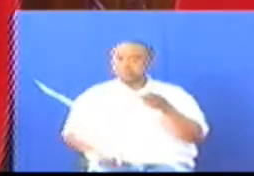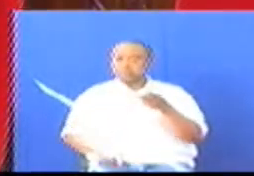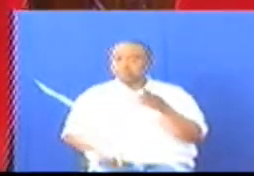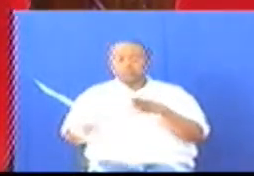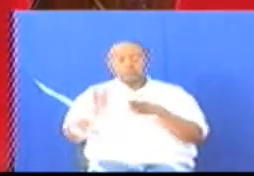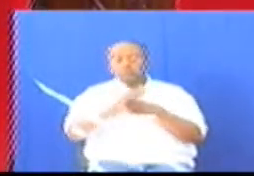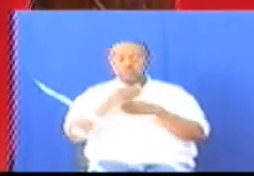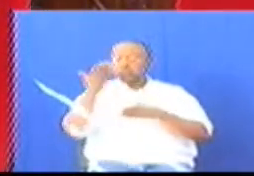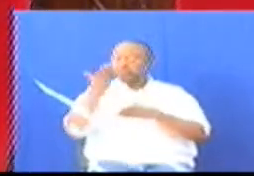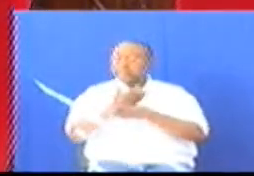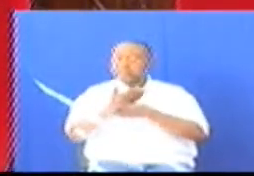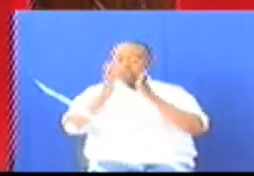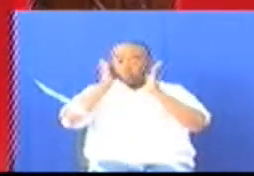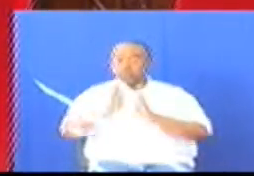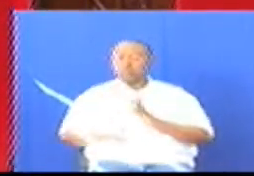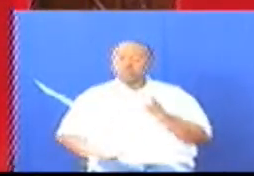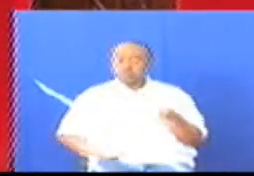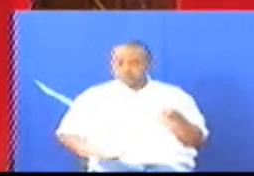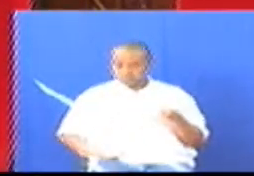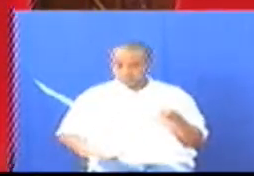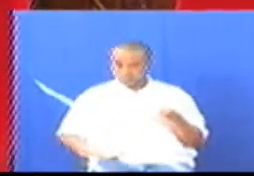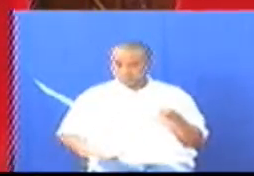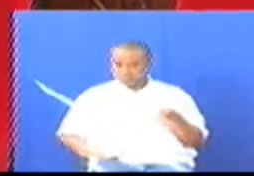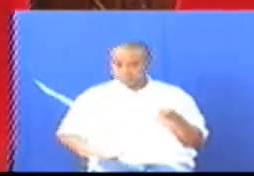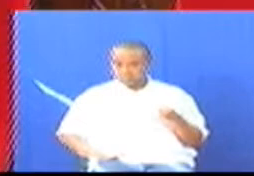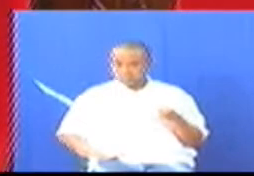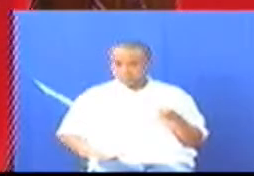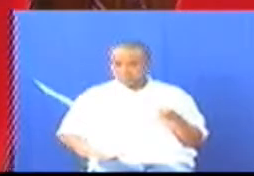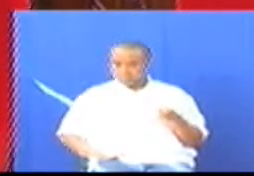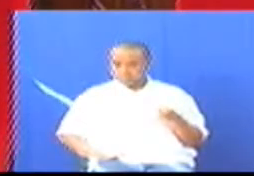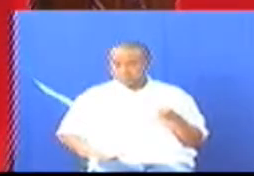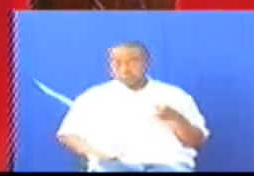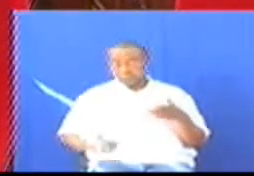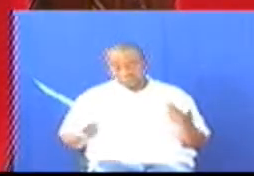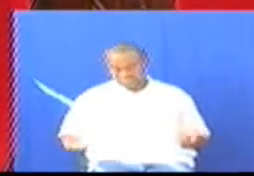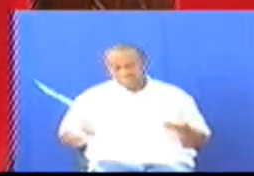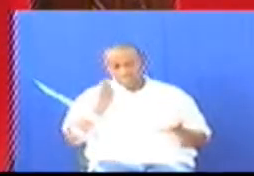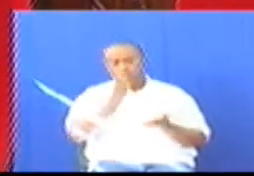Kuu. Mheshimiwa Spika, kwa kweli